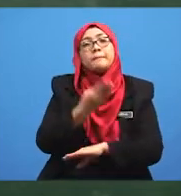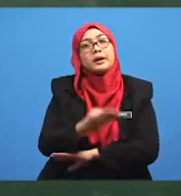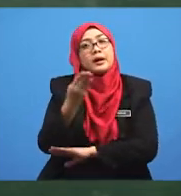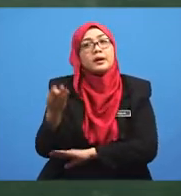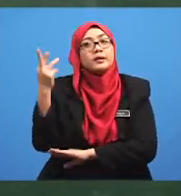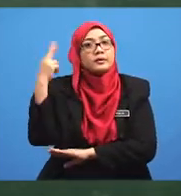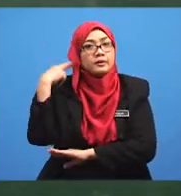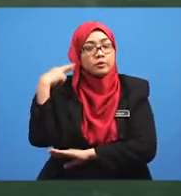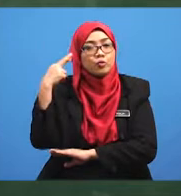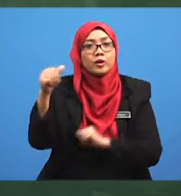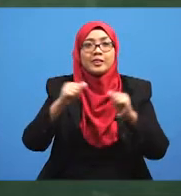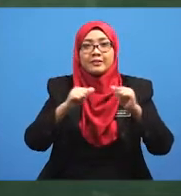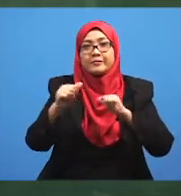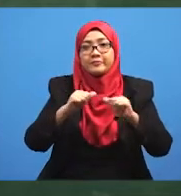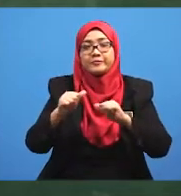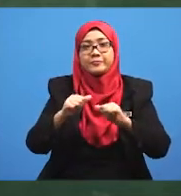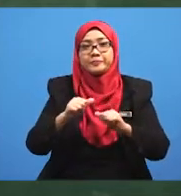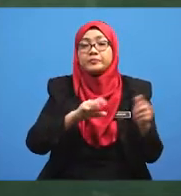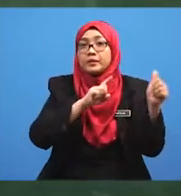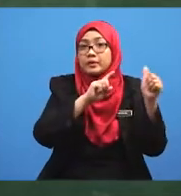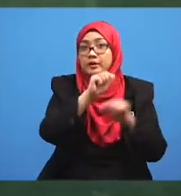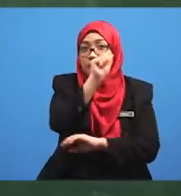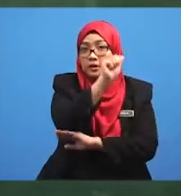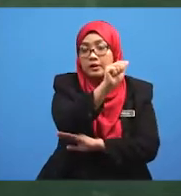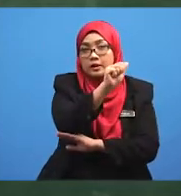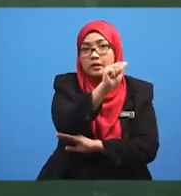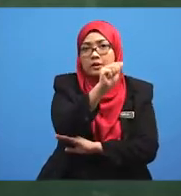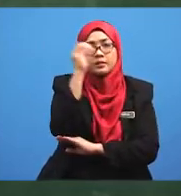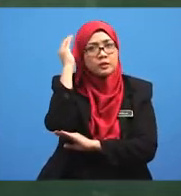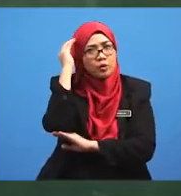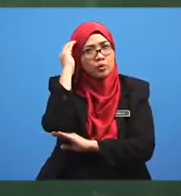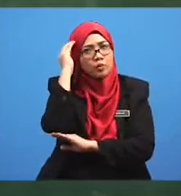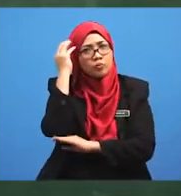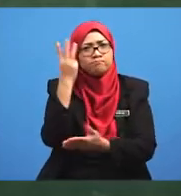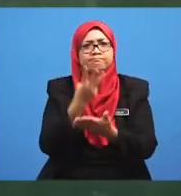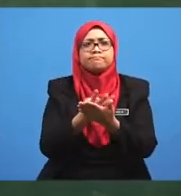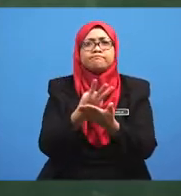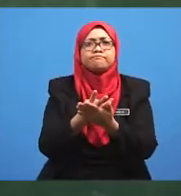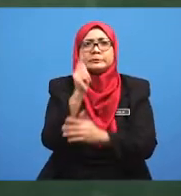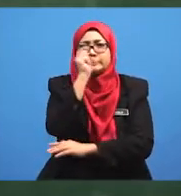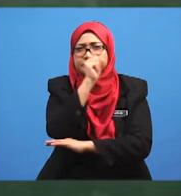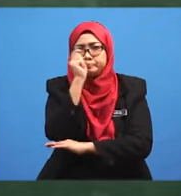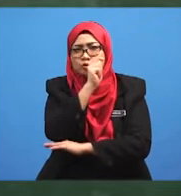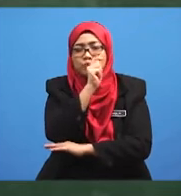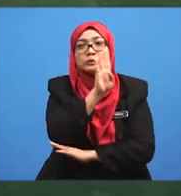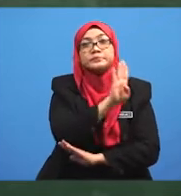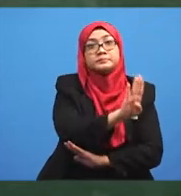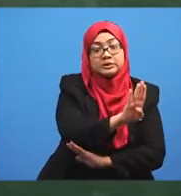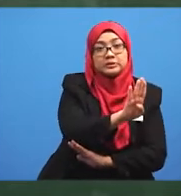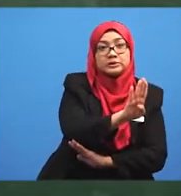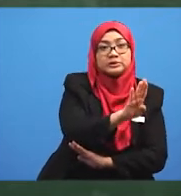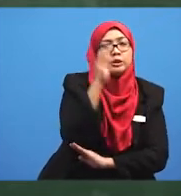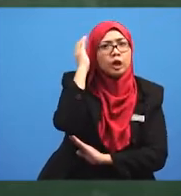radioaktif? A, mengenal pasti wang kertas palsu. B,